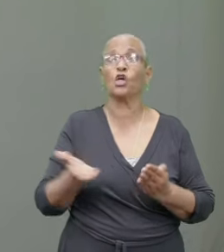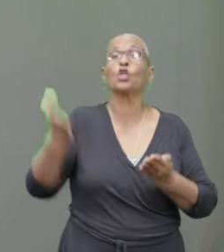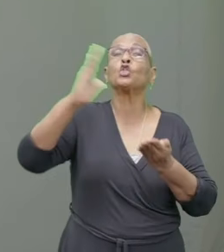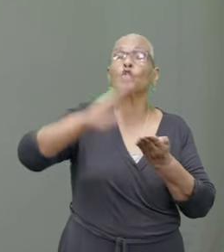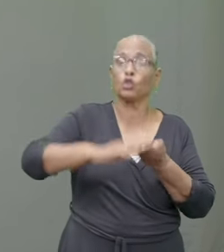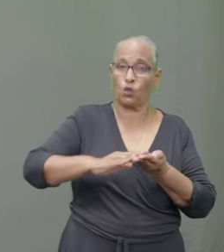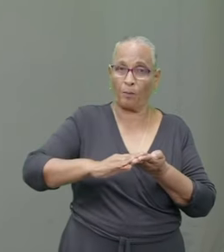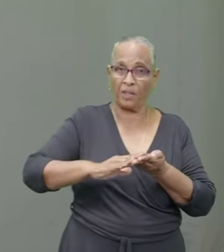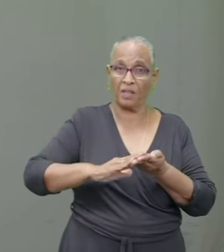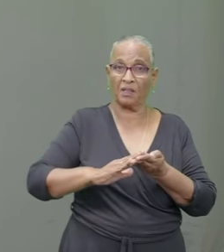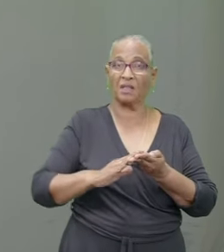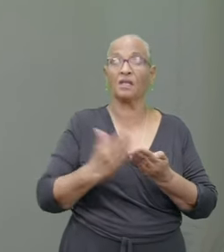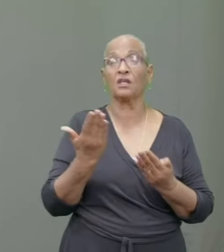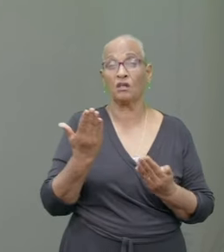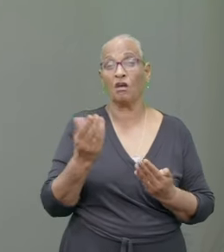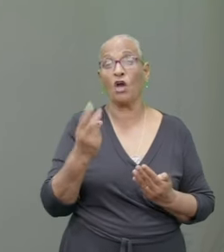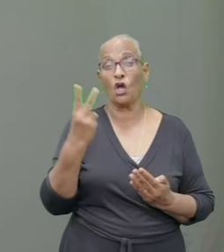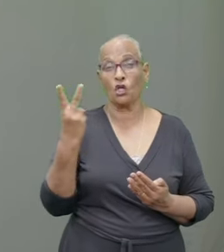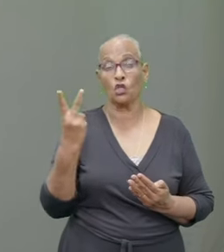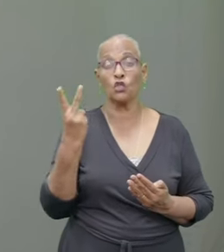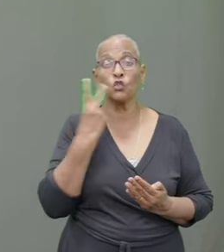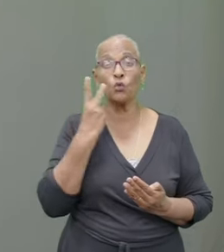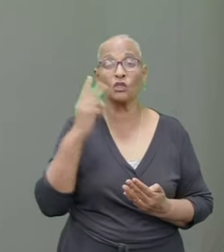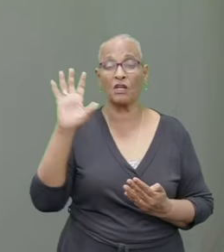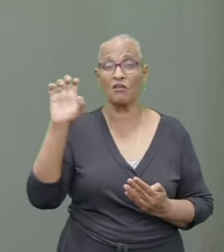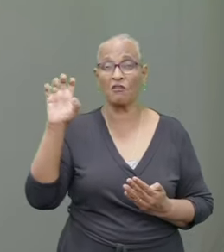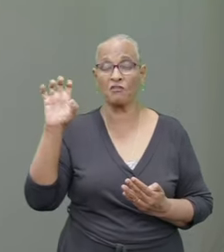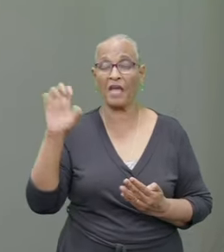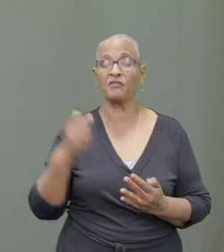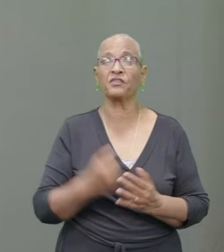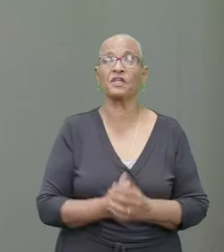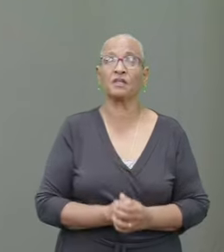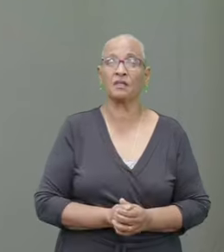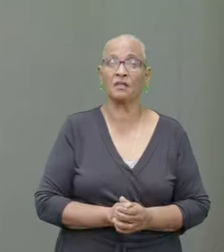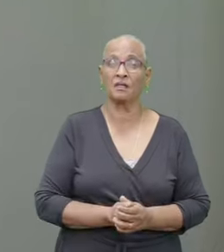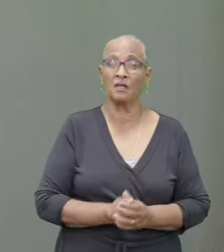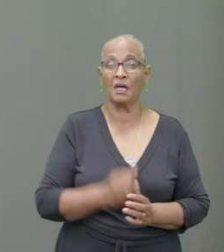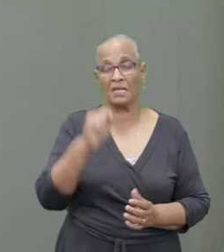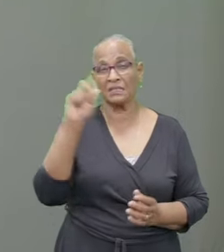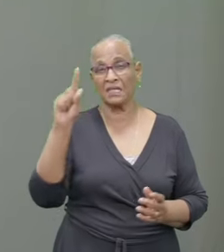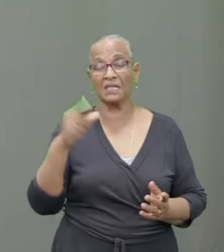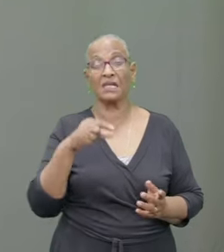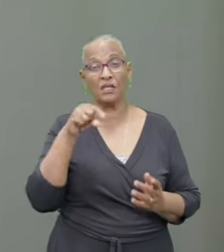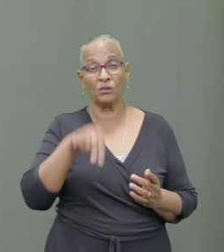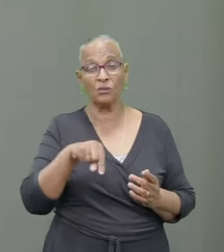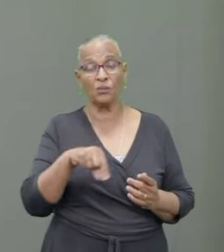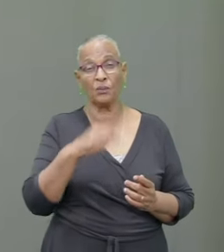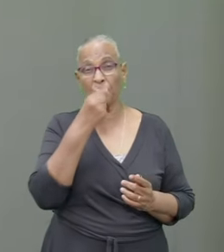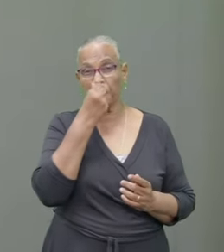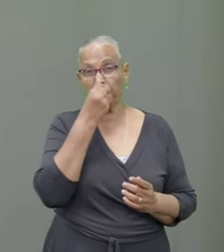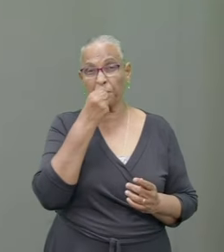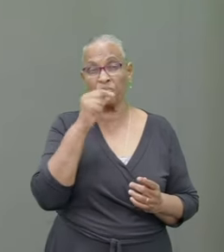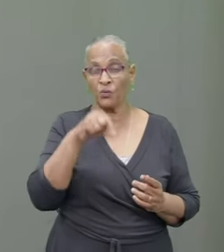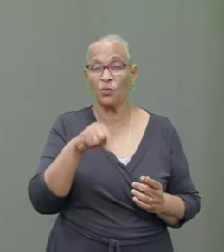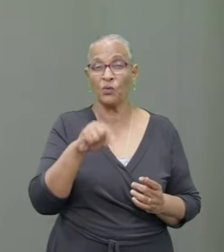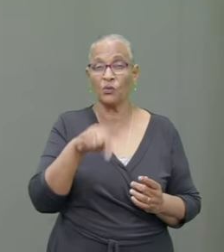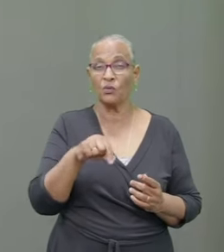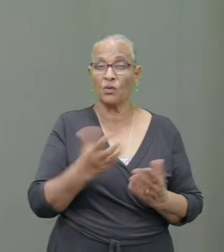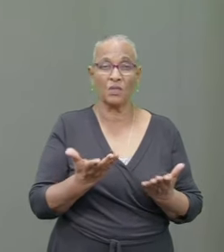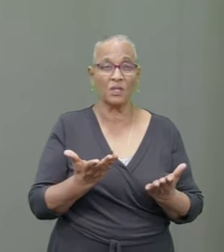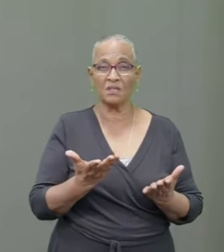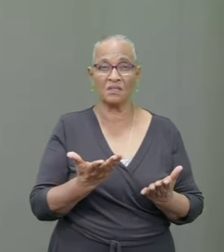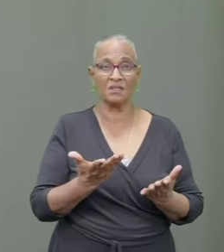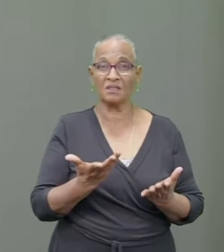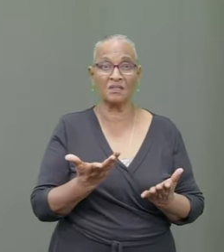van 25 SRD naar 250 SRD. U ziet aan de cijfers dat zeker niet voor een